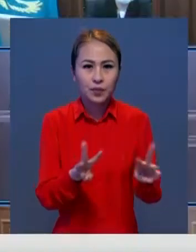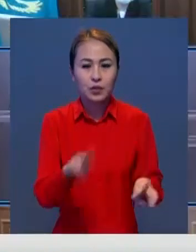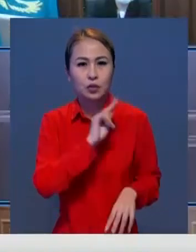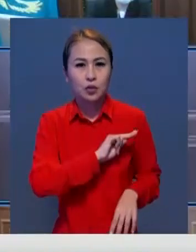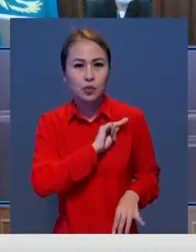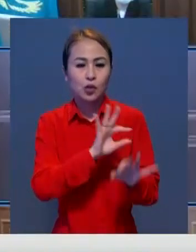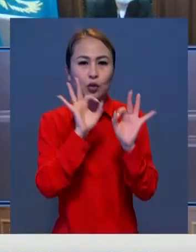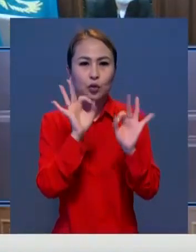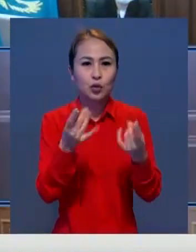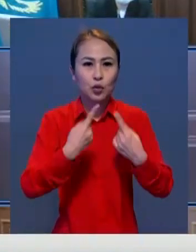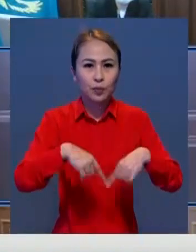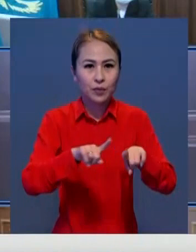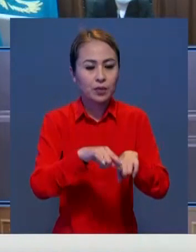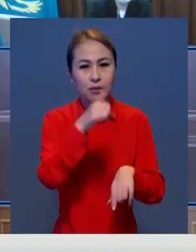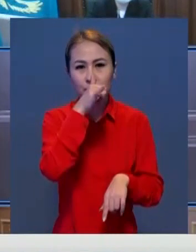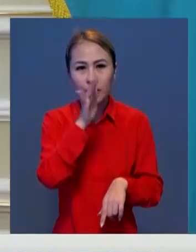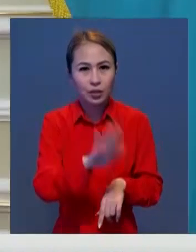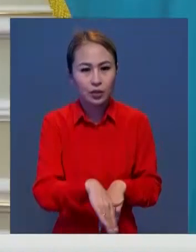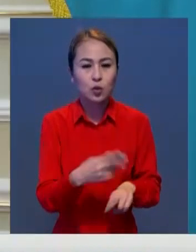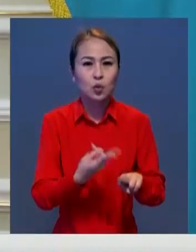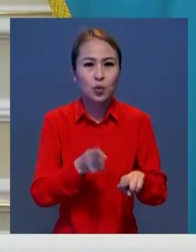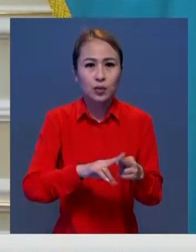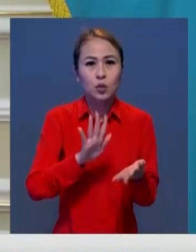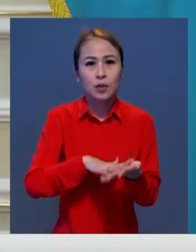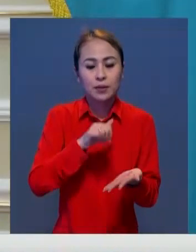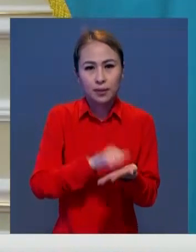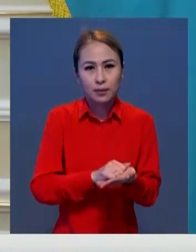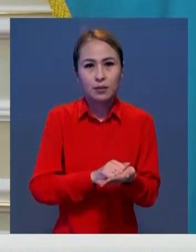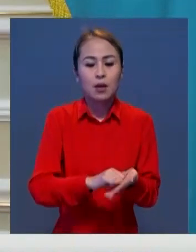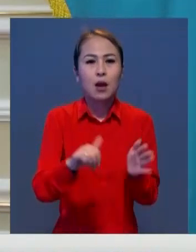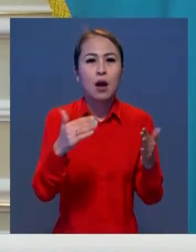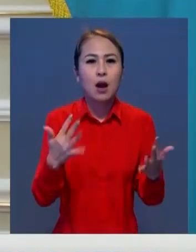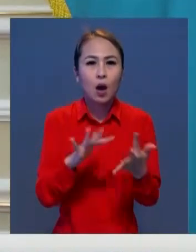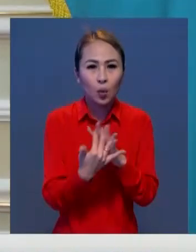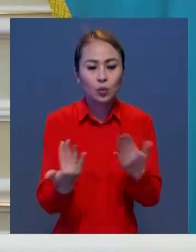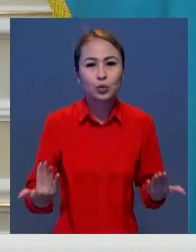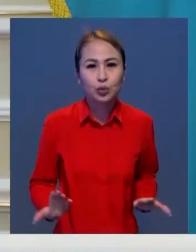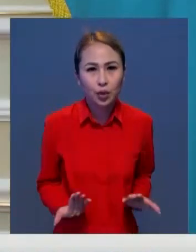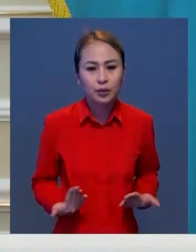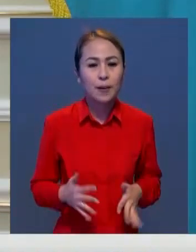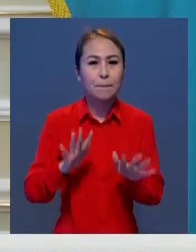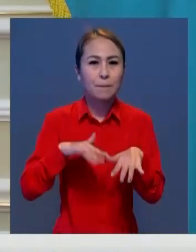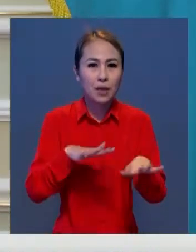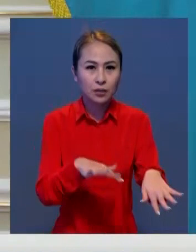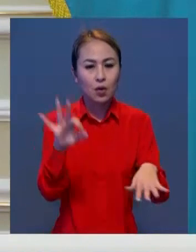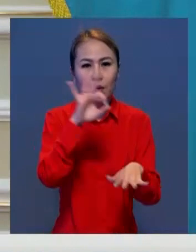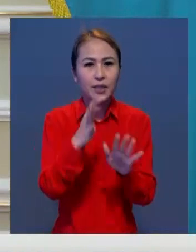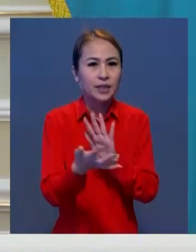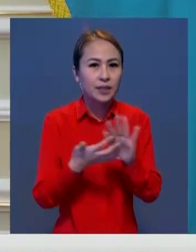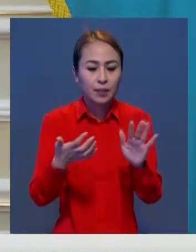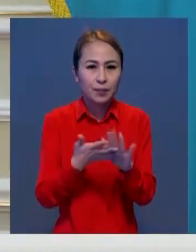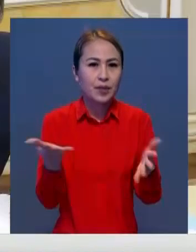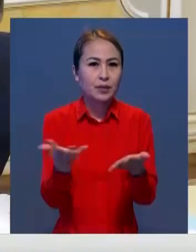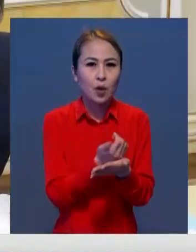жұмысты дұрыс ұйымдастырмай жатыр. Соның салдарынан ауыл тұрғындары мал жаятын жайылым таппай